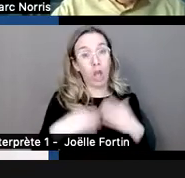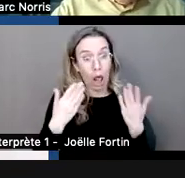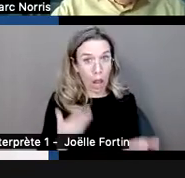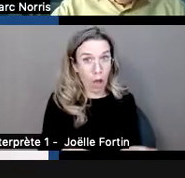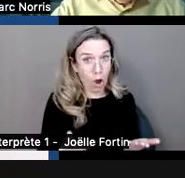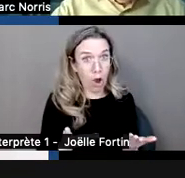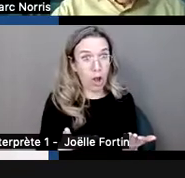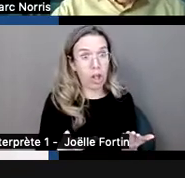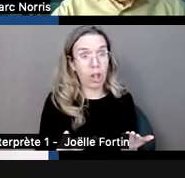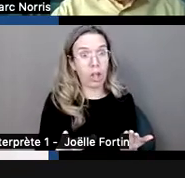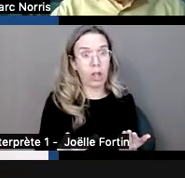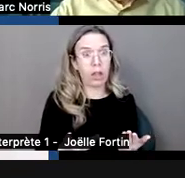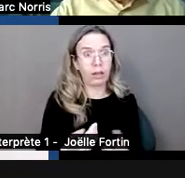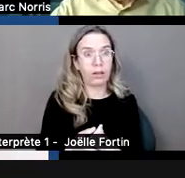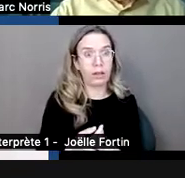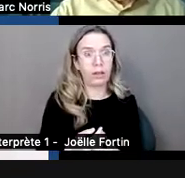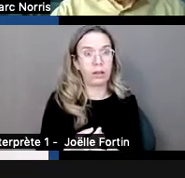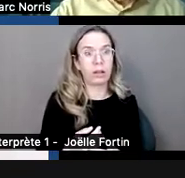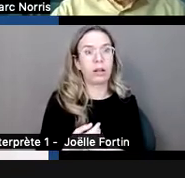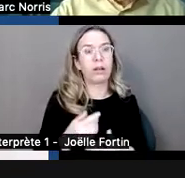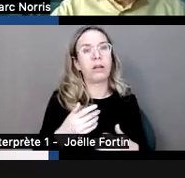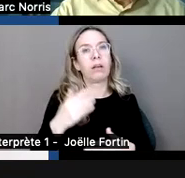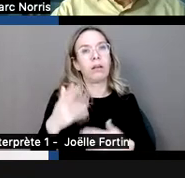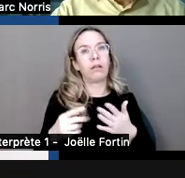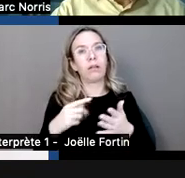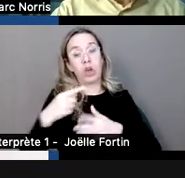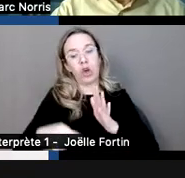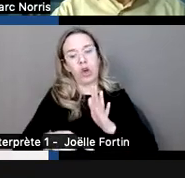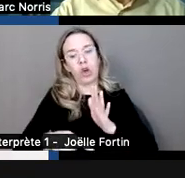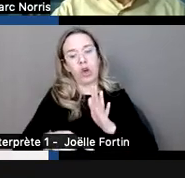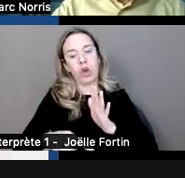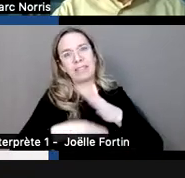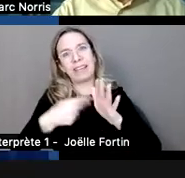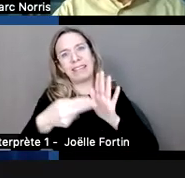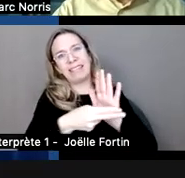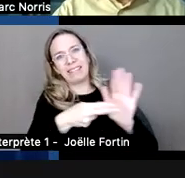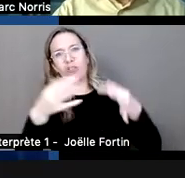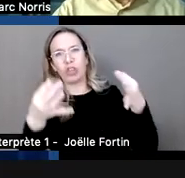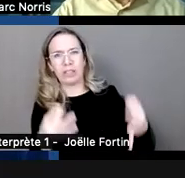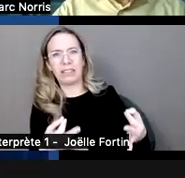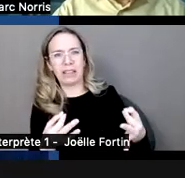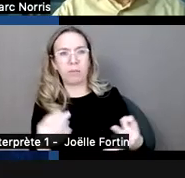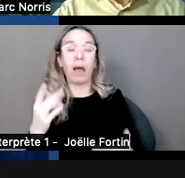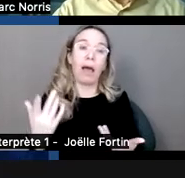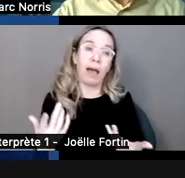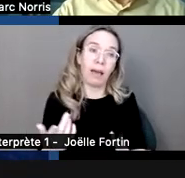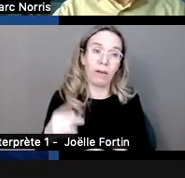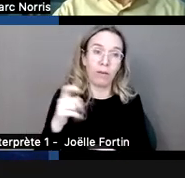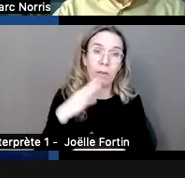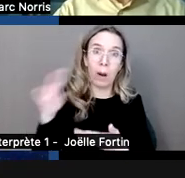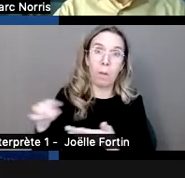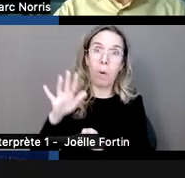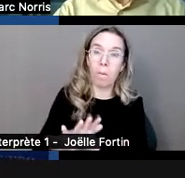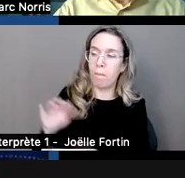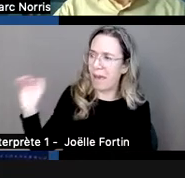que la démarche vers le diagnostic, il a fallu que j'en parle à mon mari